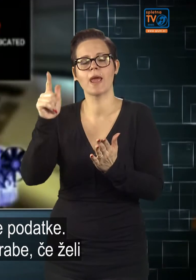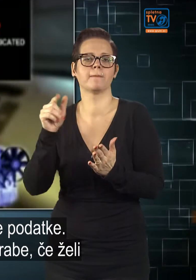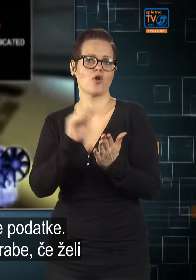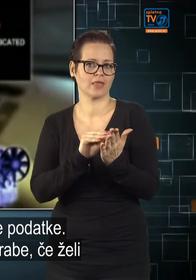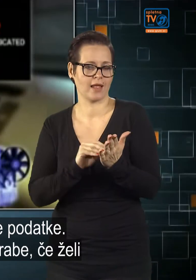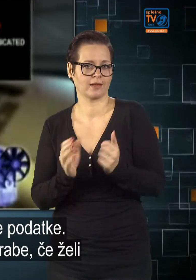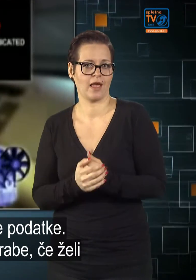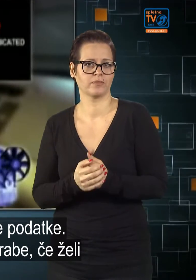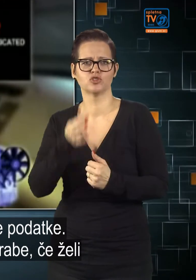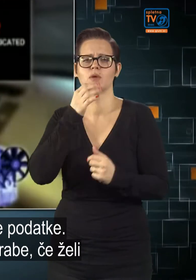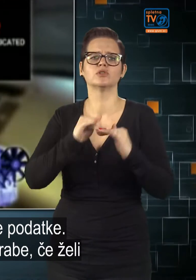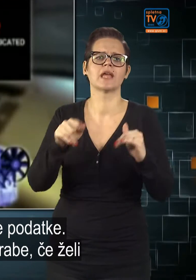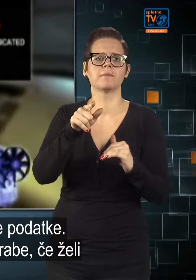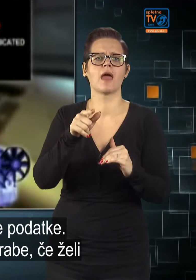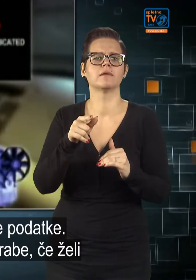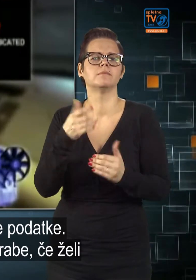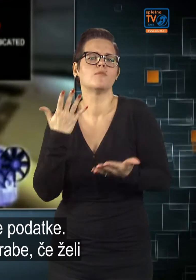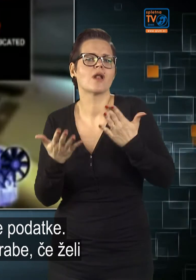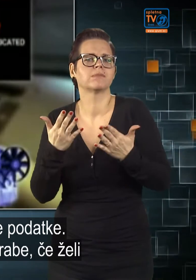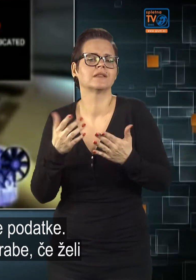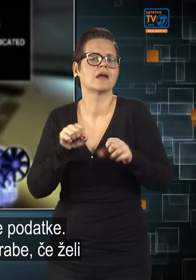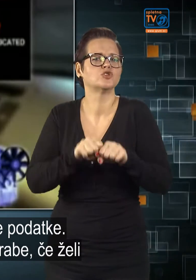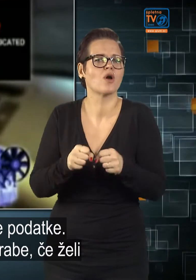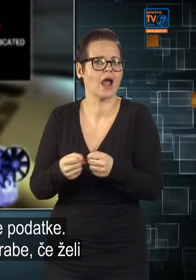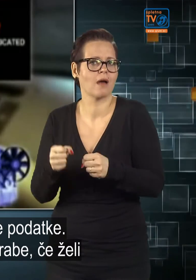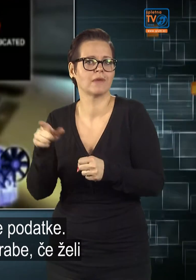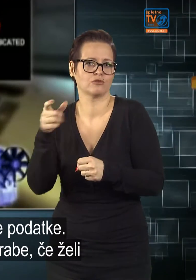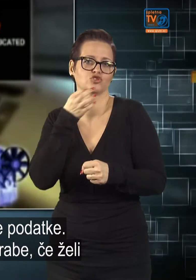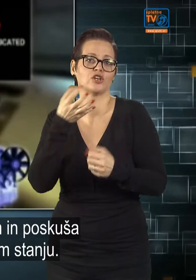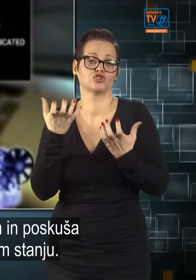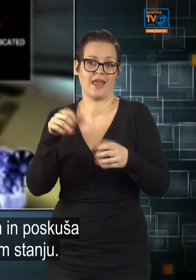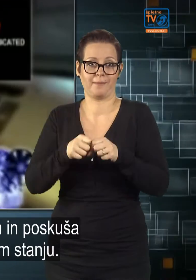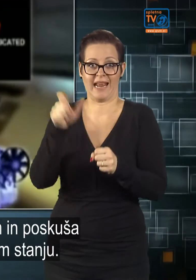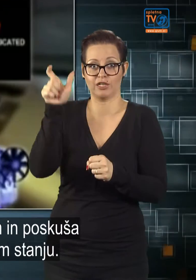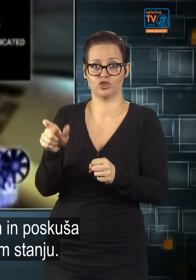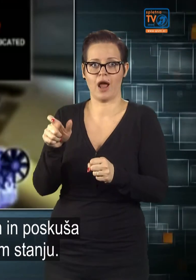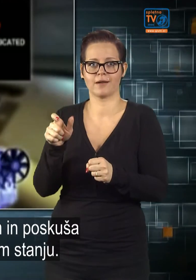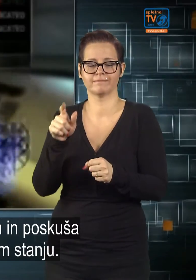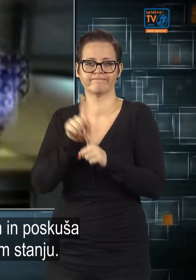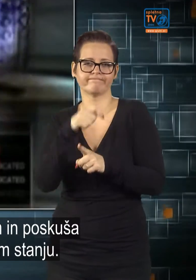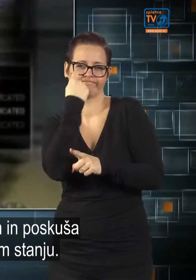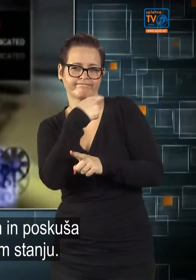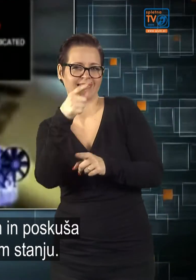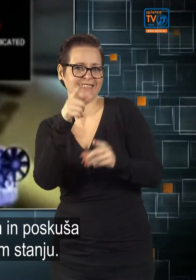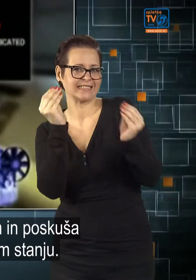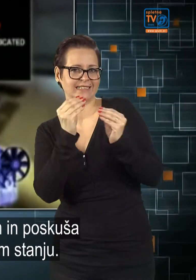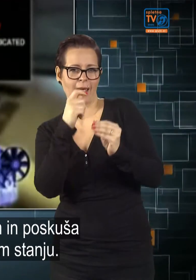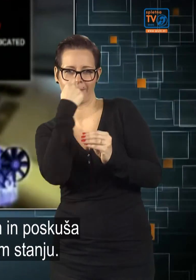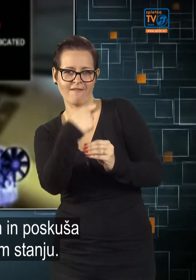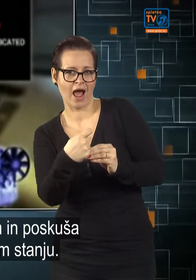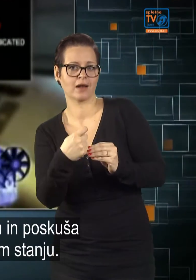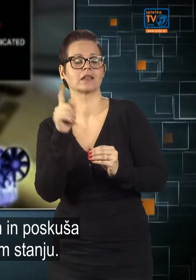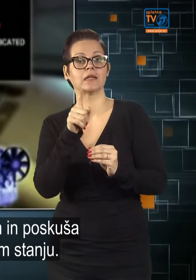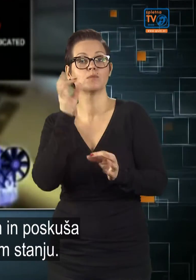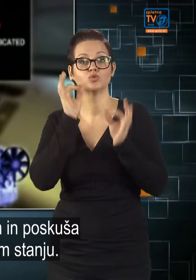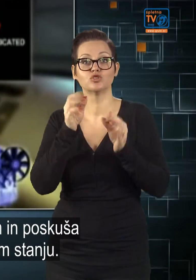podatke. Še posebej morebitne zlorabe, če želi prekrškar prelisičiti sistem in poskuša